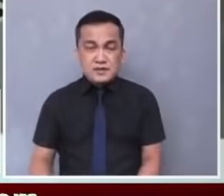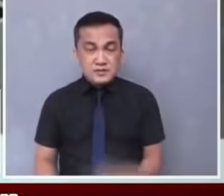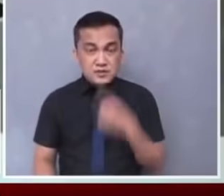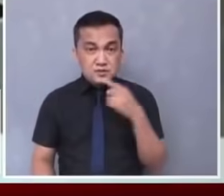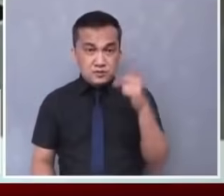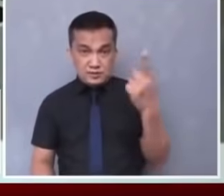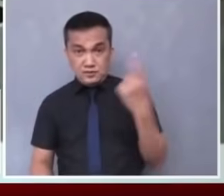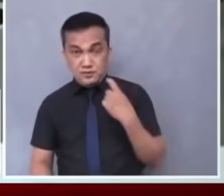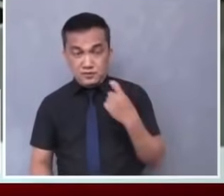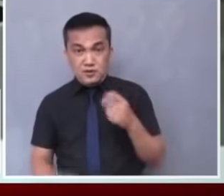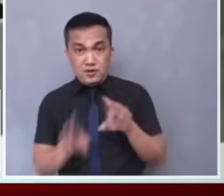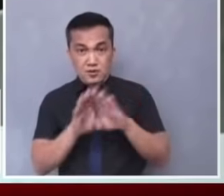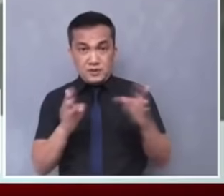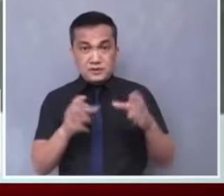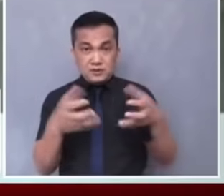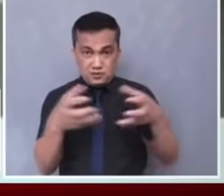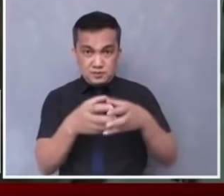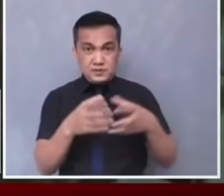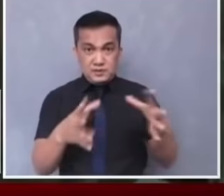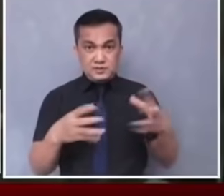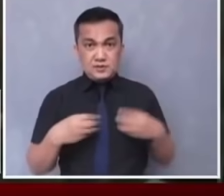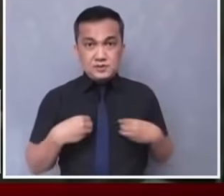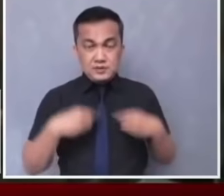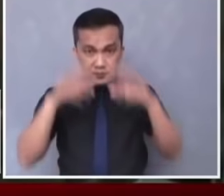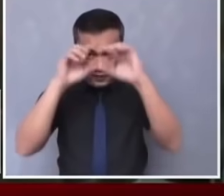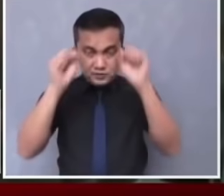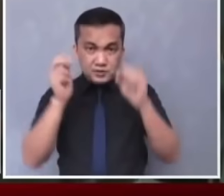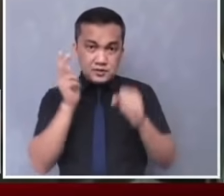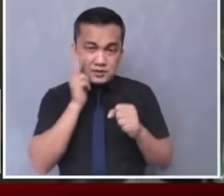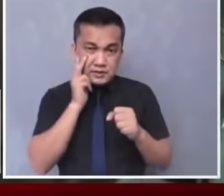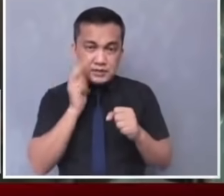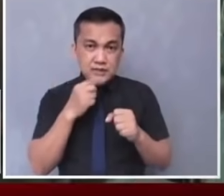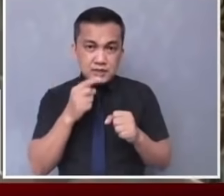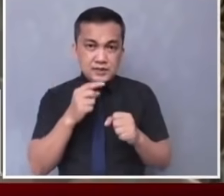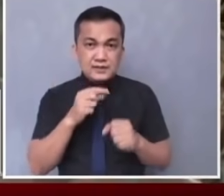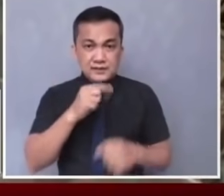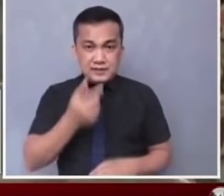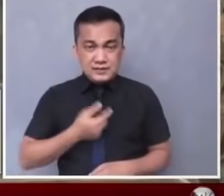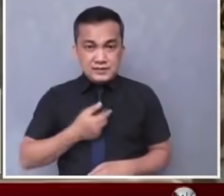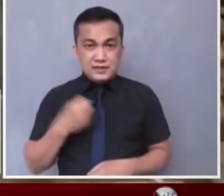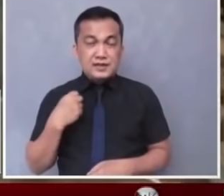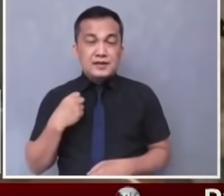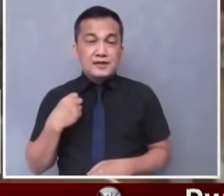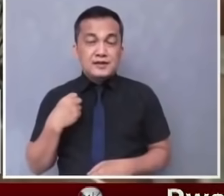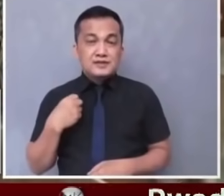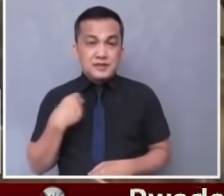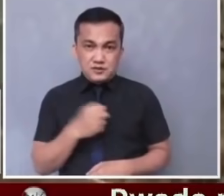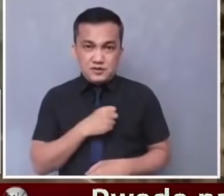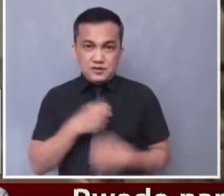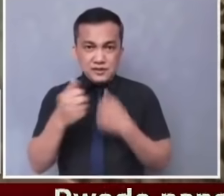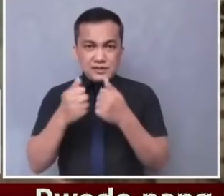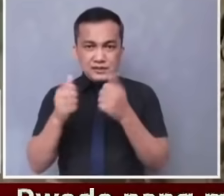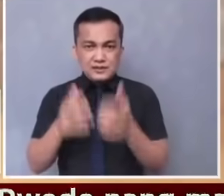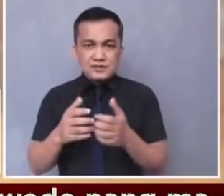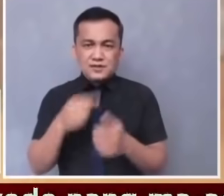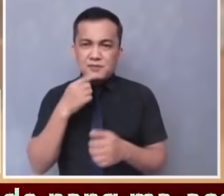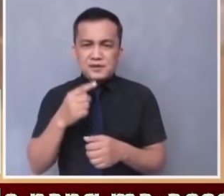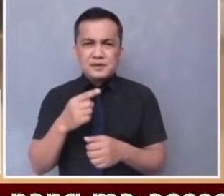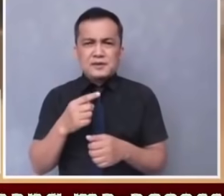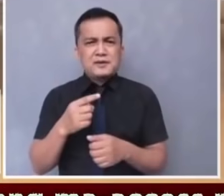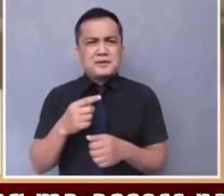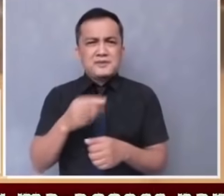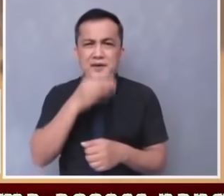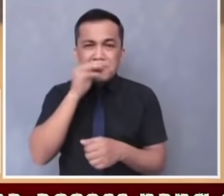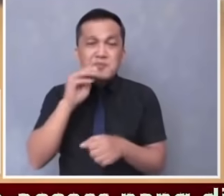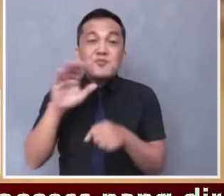ba ang kanilang grupo na tanggapin si Pangulong Duterte bilang guest senatorial candidate, puno na raw ang kanilang lineup, sabi ni Pacquiao.